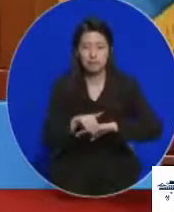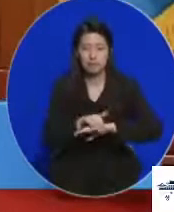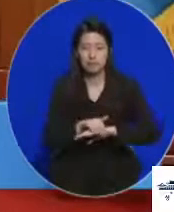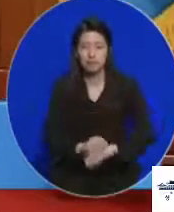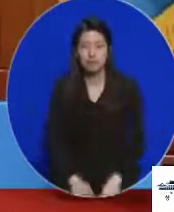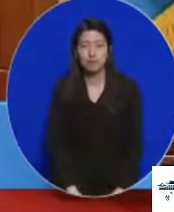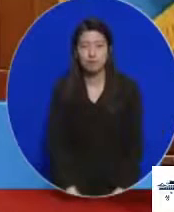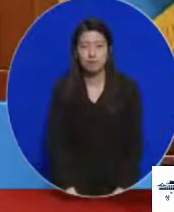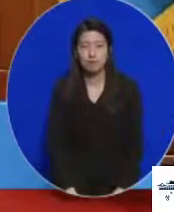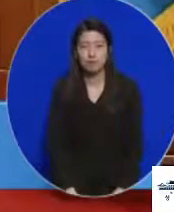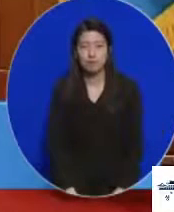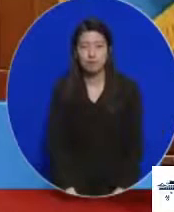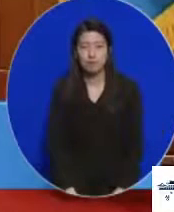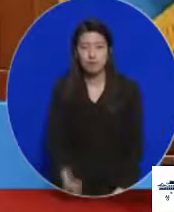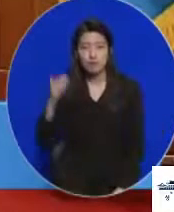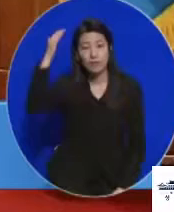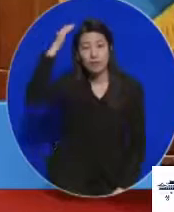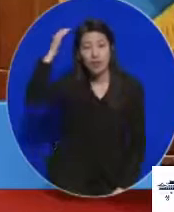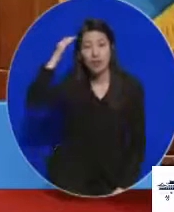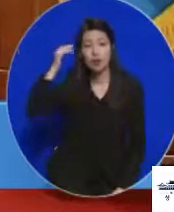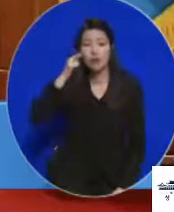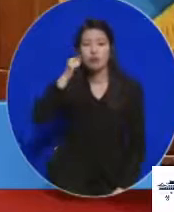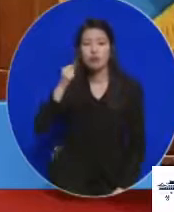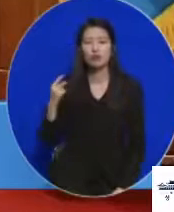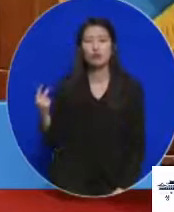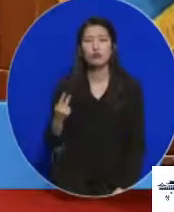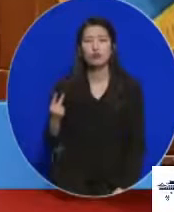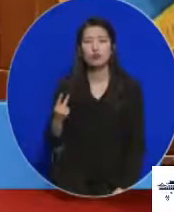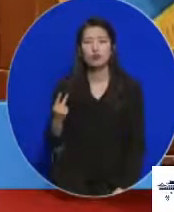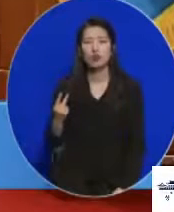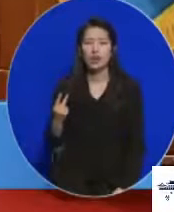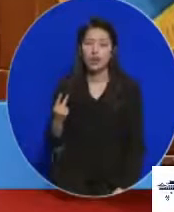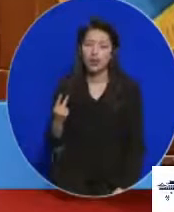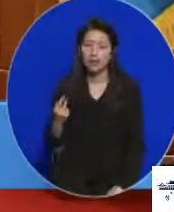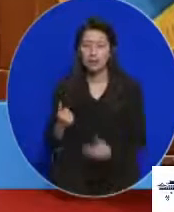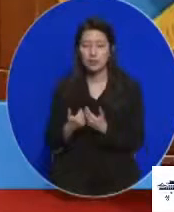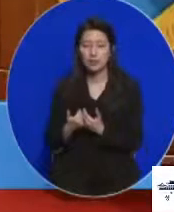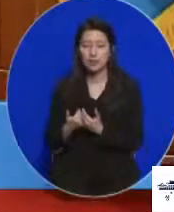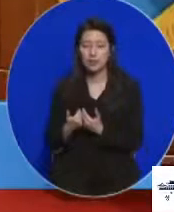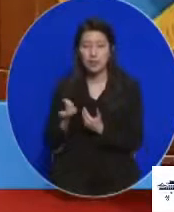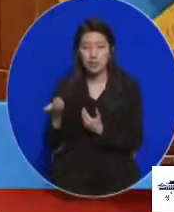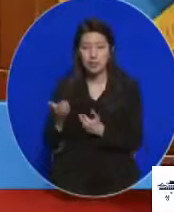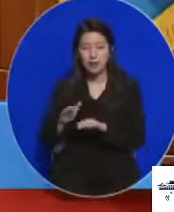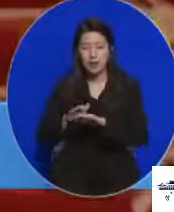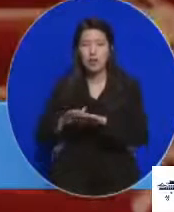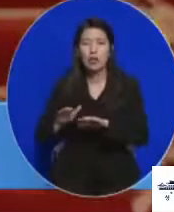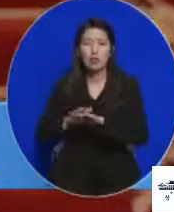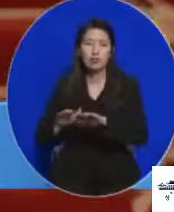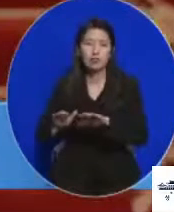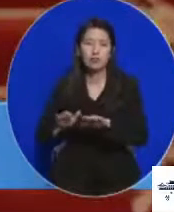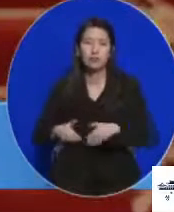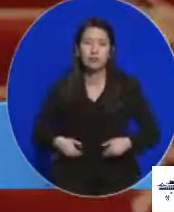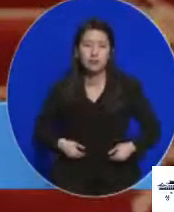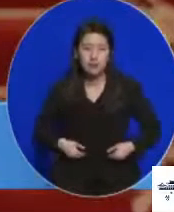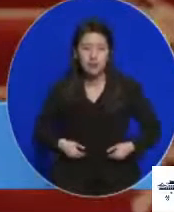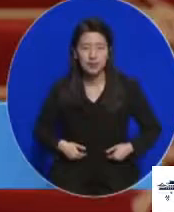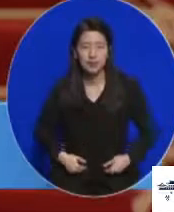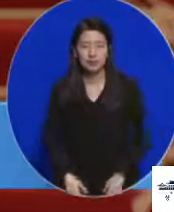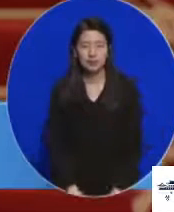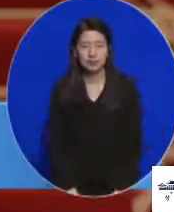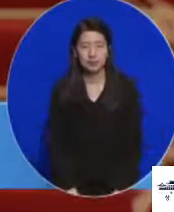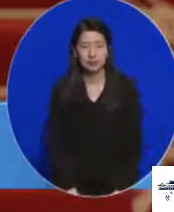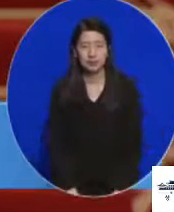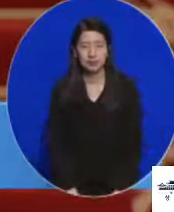한일관계의 미래지향적 발전을 위해서도 계속 노력해 나갈 것입니다 우리의